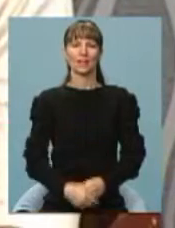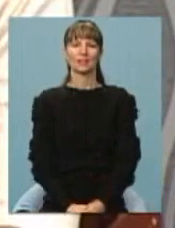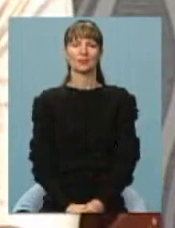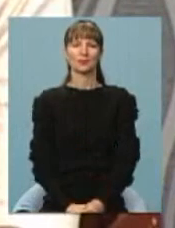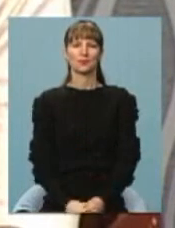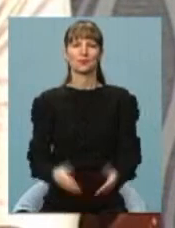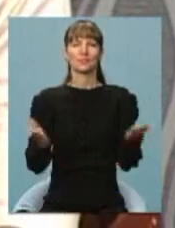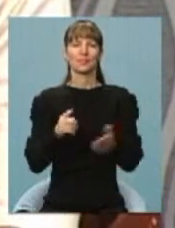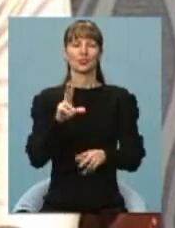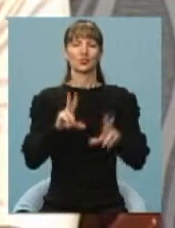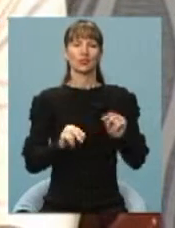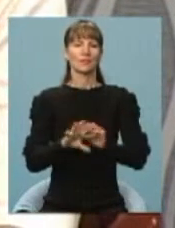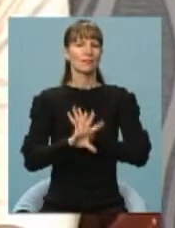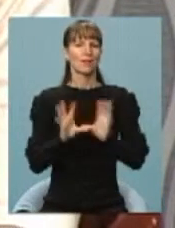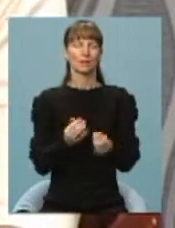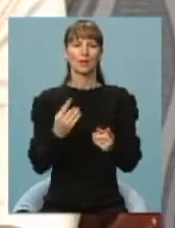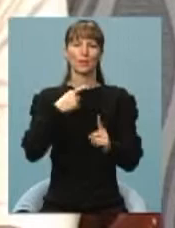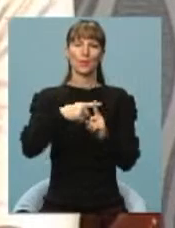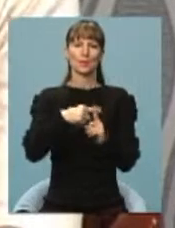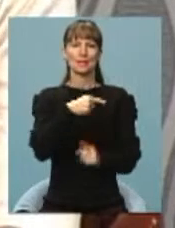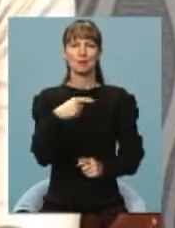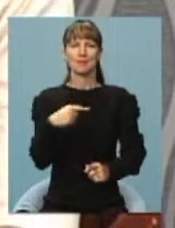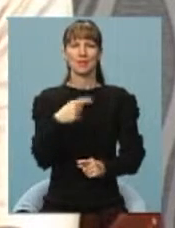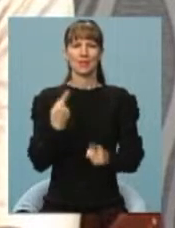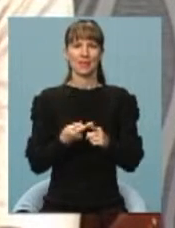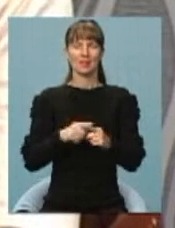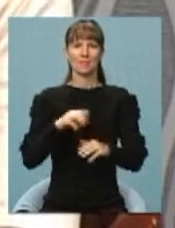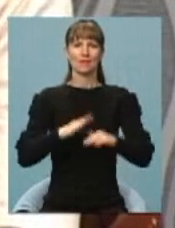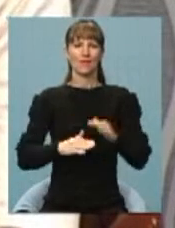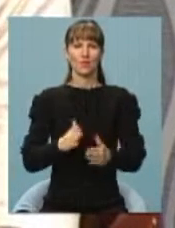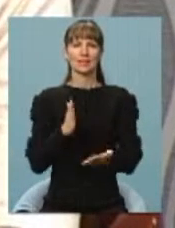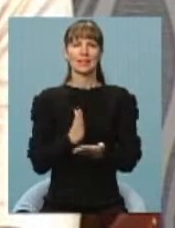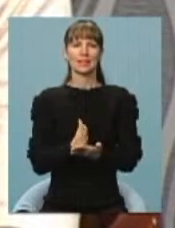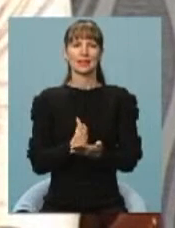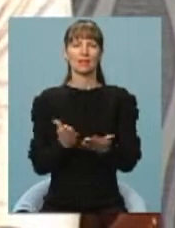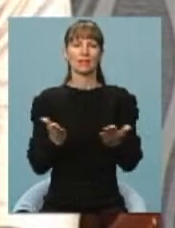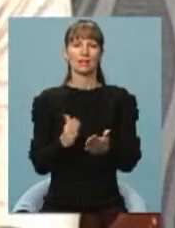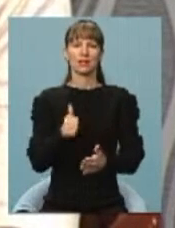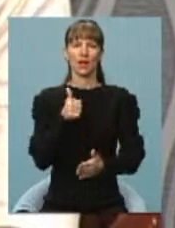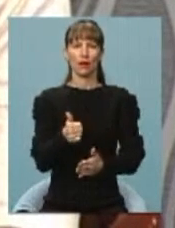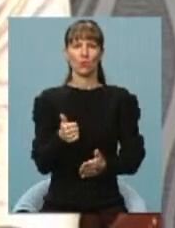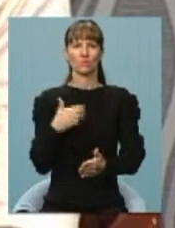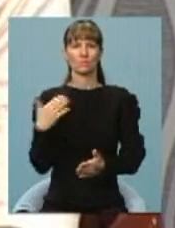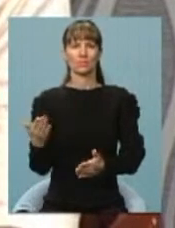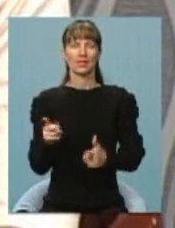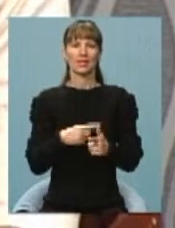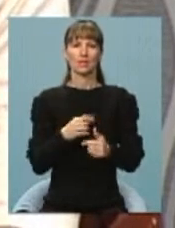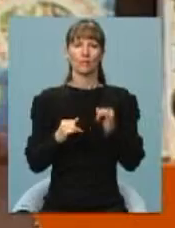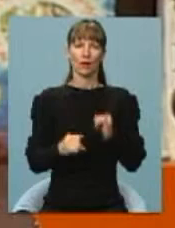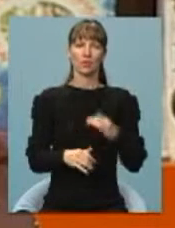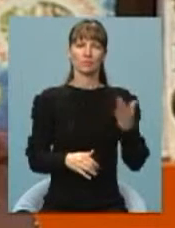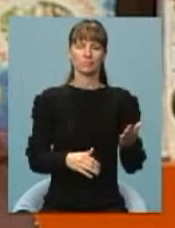И как ты вважаешь взагалі, які плюсы та мінуси цієї професії? Є якісь позитивні сторони або негативні? Ну